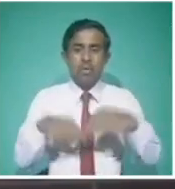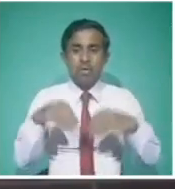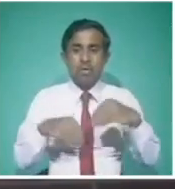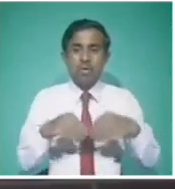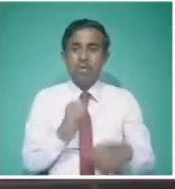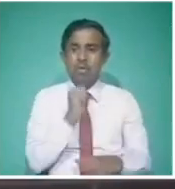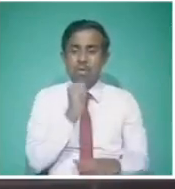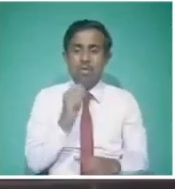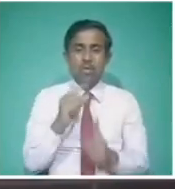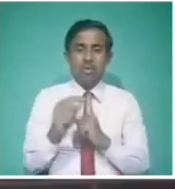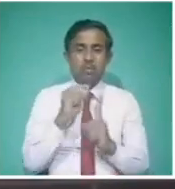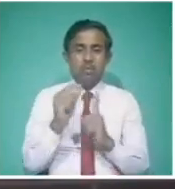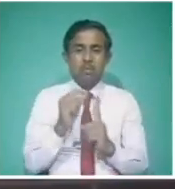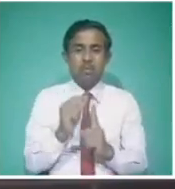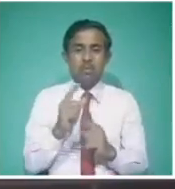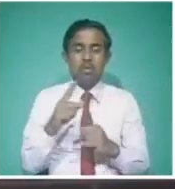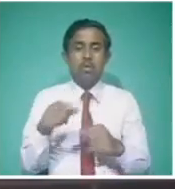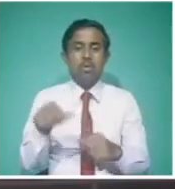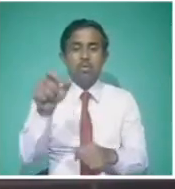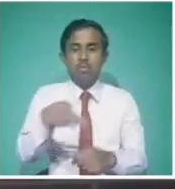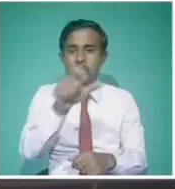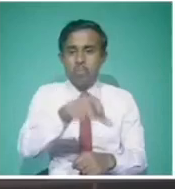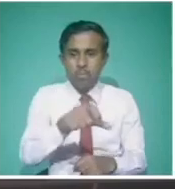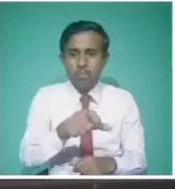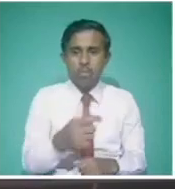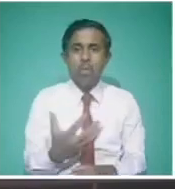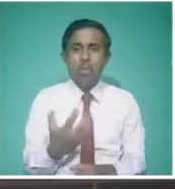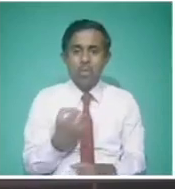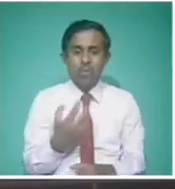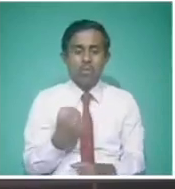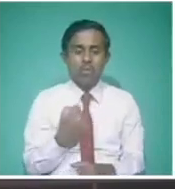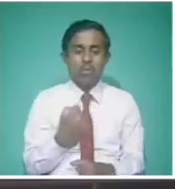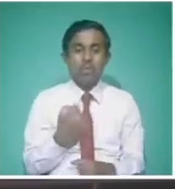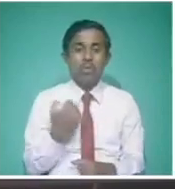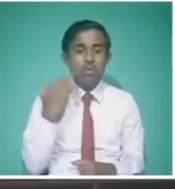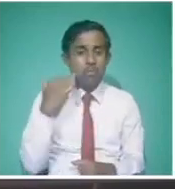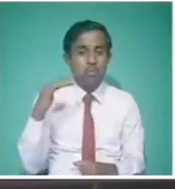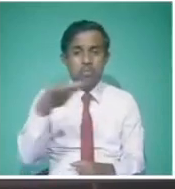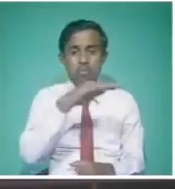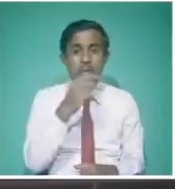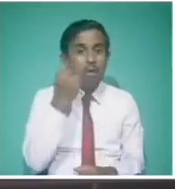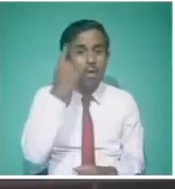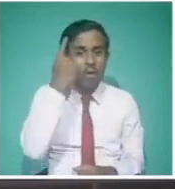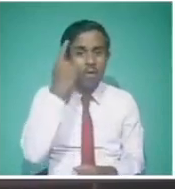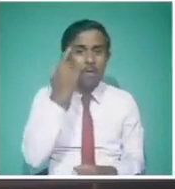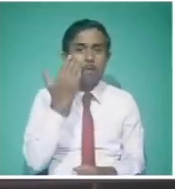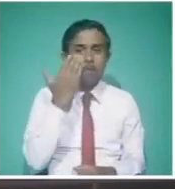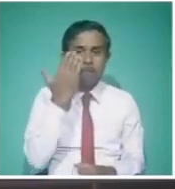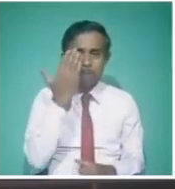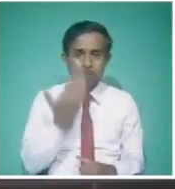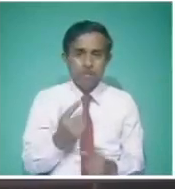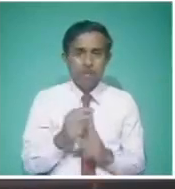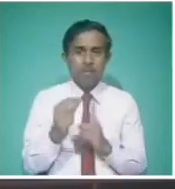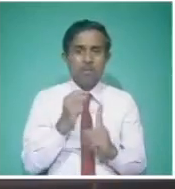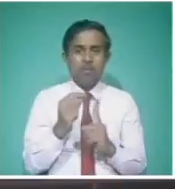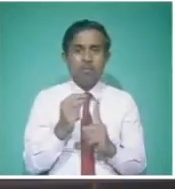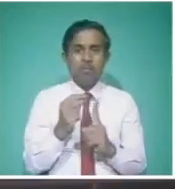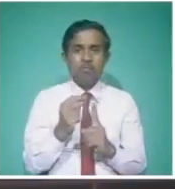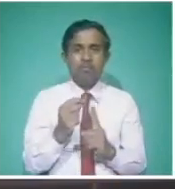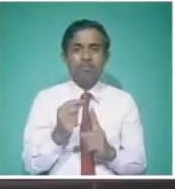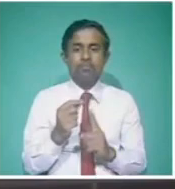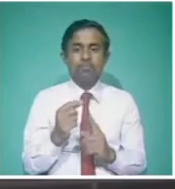සැබෑ පාර්ලිමේන්තුවේ ජනතාවගේ ඒ අවශ්‍යතාවය ජනතාවගේ මතය පිළිඹු වෙන පාර්ලිමේන්තුවක්